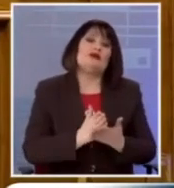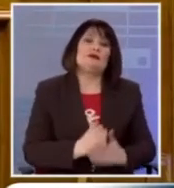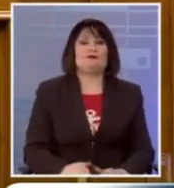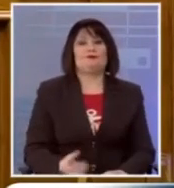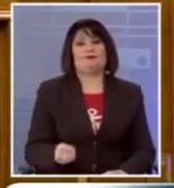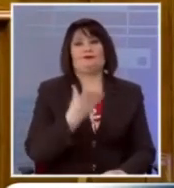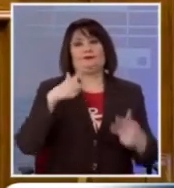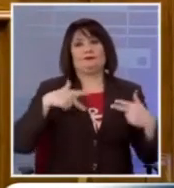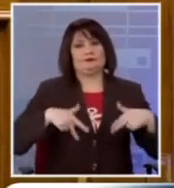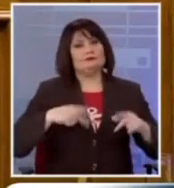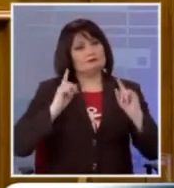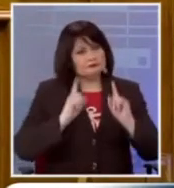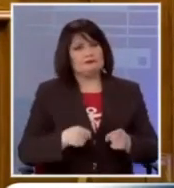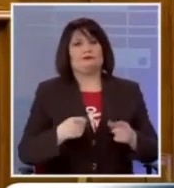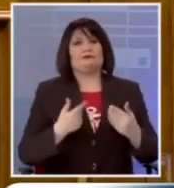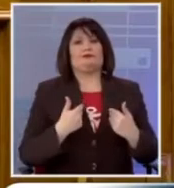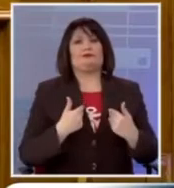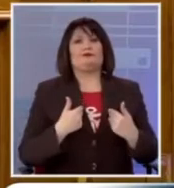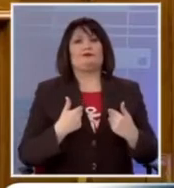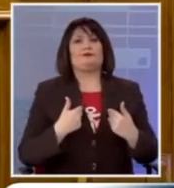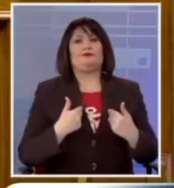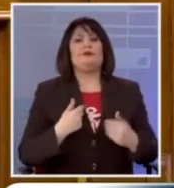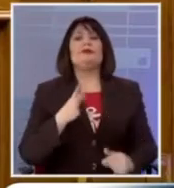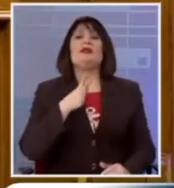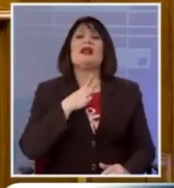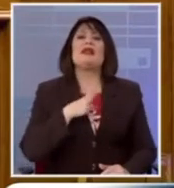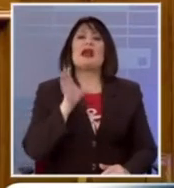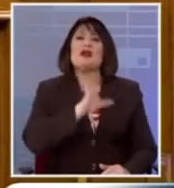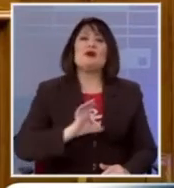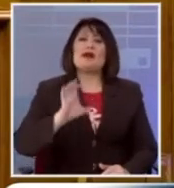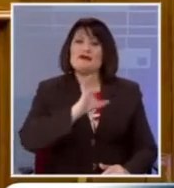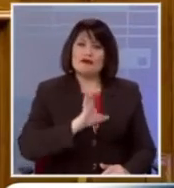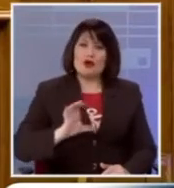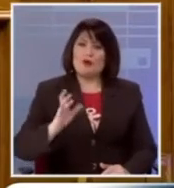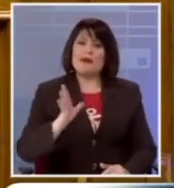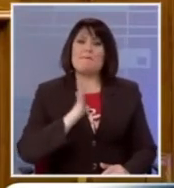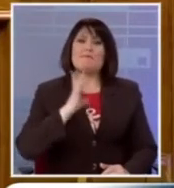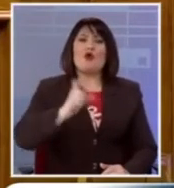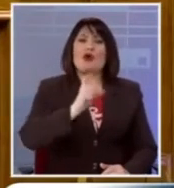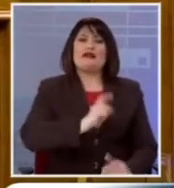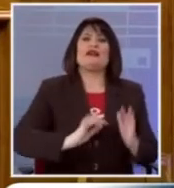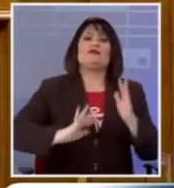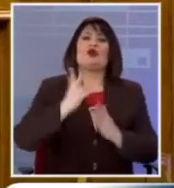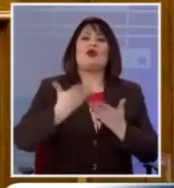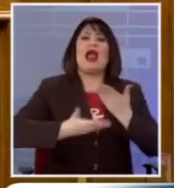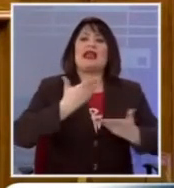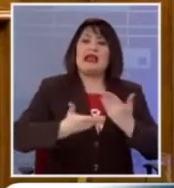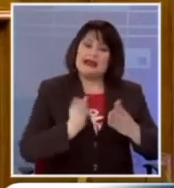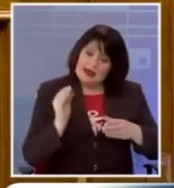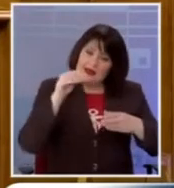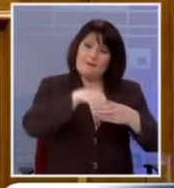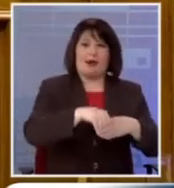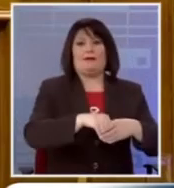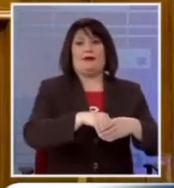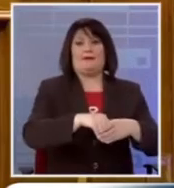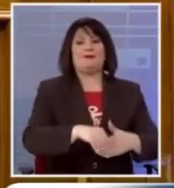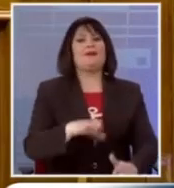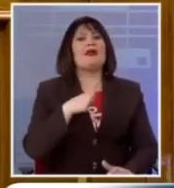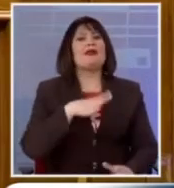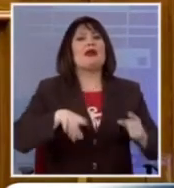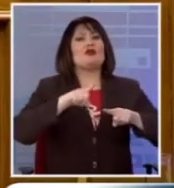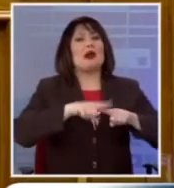έχει αποφασίσει. Θα πάμε με όσους θέλουν μια Ευρώπη των πολιτών της προόδου, της αλληλεγγύης. Θα πάμε με όσους θέλουν μια